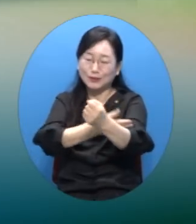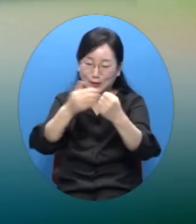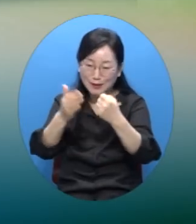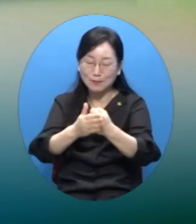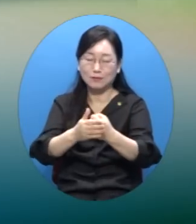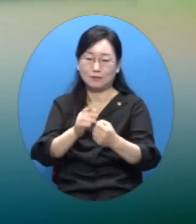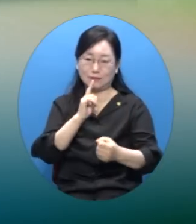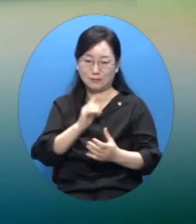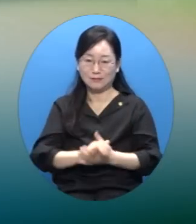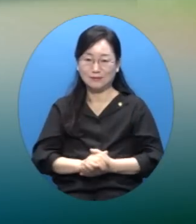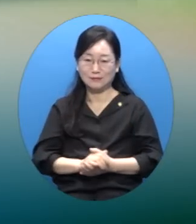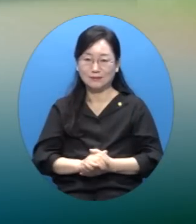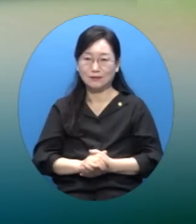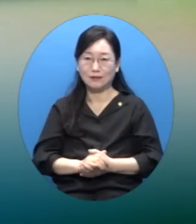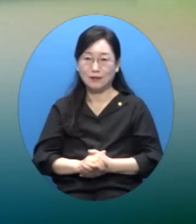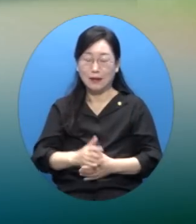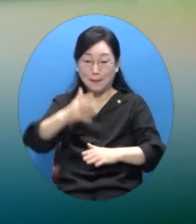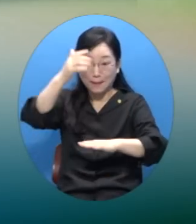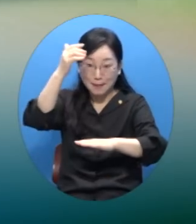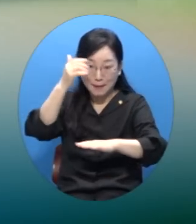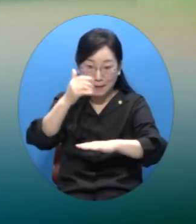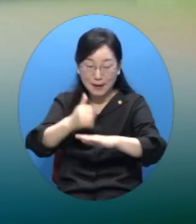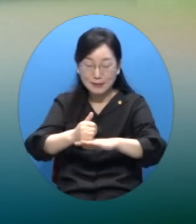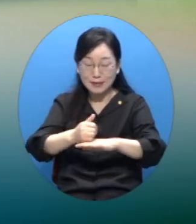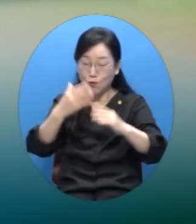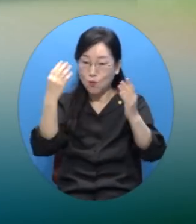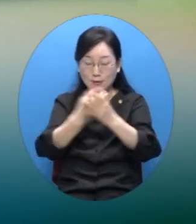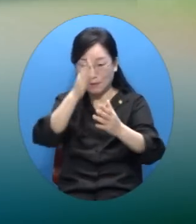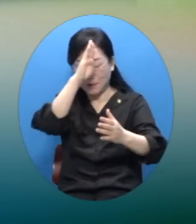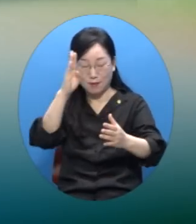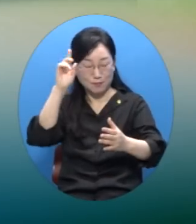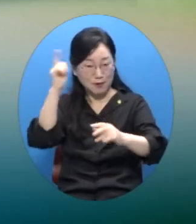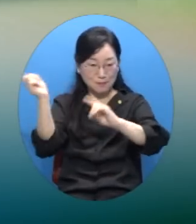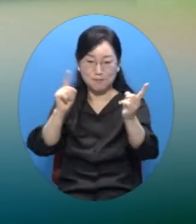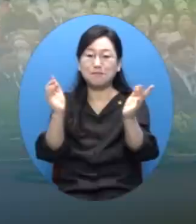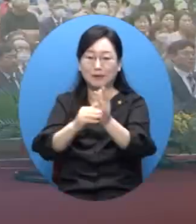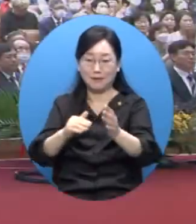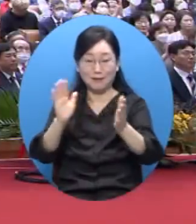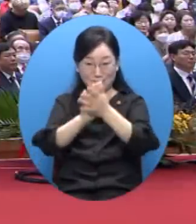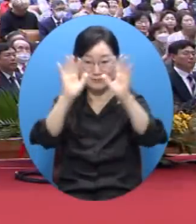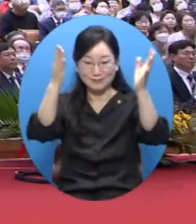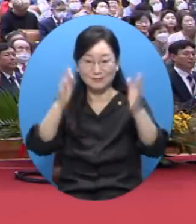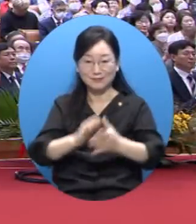했습니다. 그러나서 마침내 암을 완전히 치료받았습니다. 할렐루야!